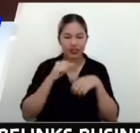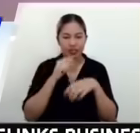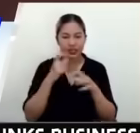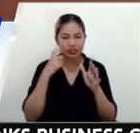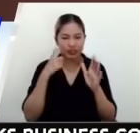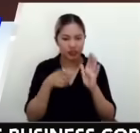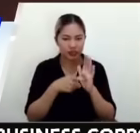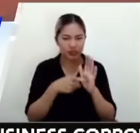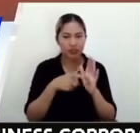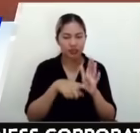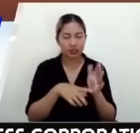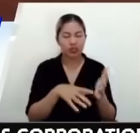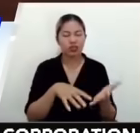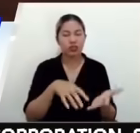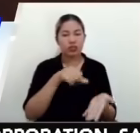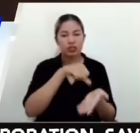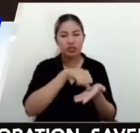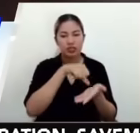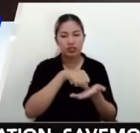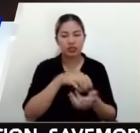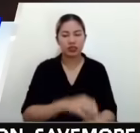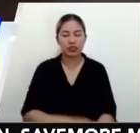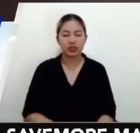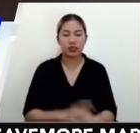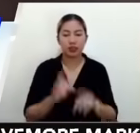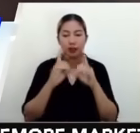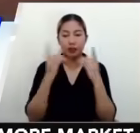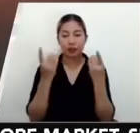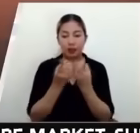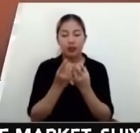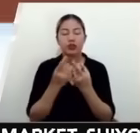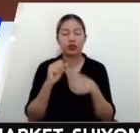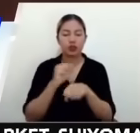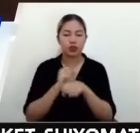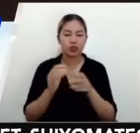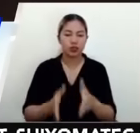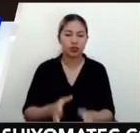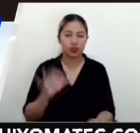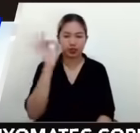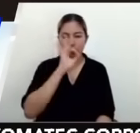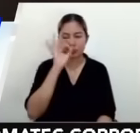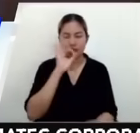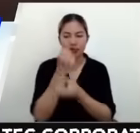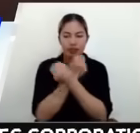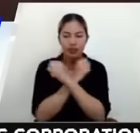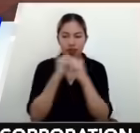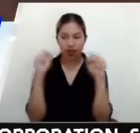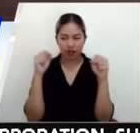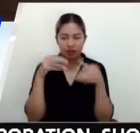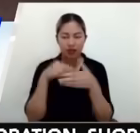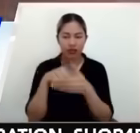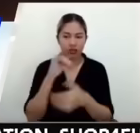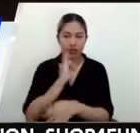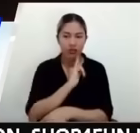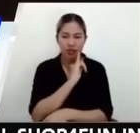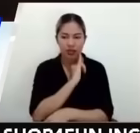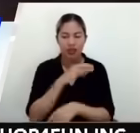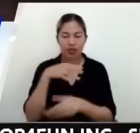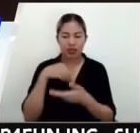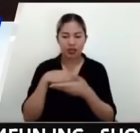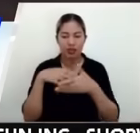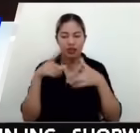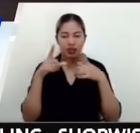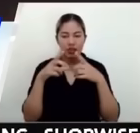sa Department of Migrant Workers ng Pilipinas, ligtas ang ating mga kababayan sa Israel at Lebanon. Patuloy raw